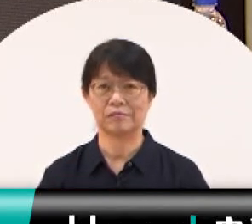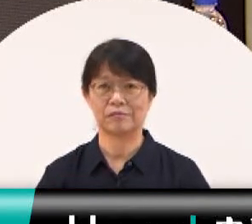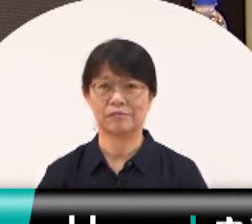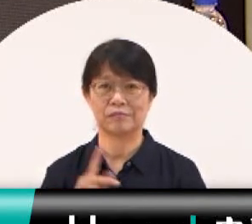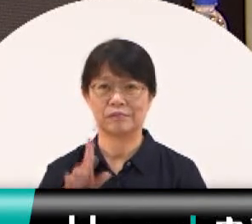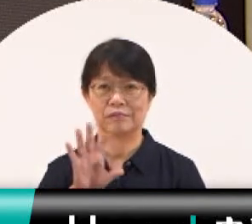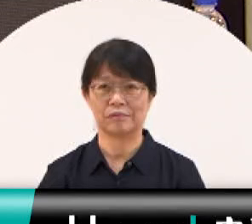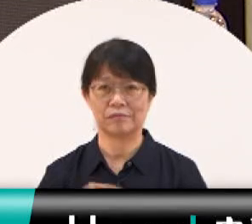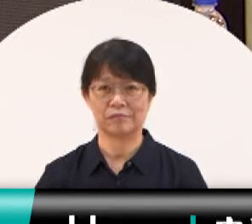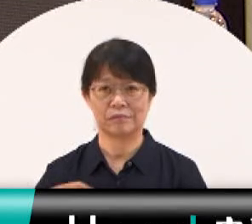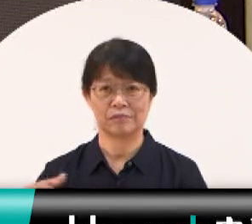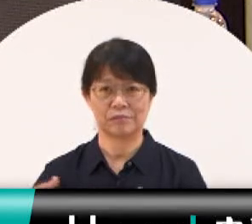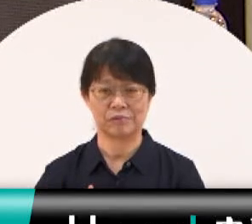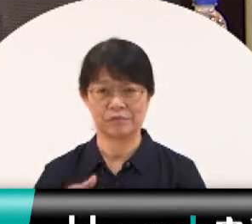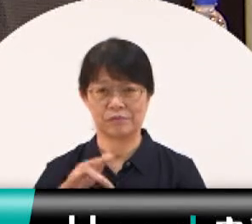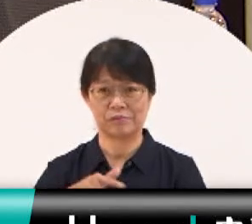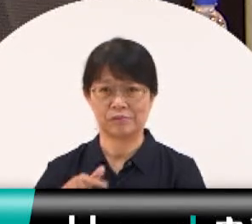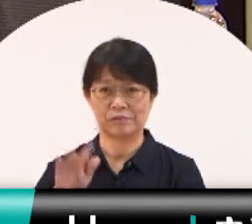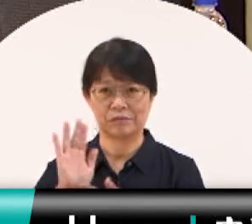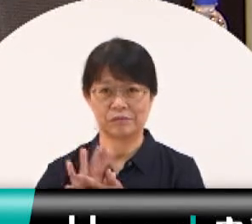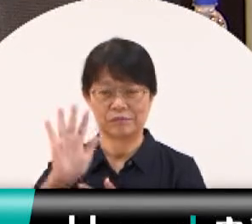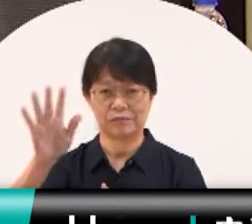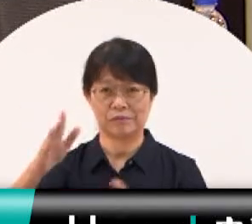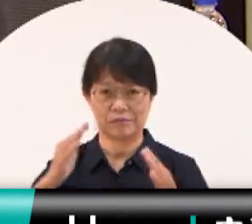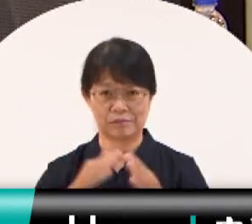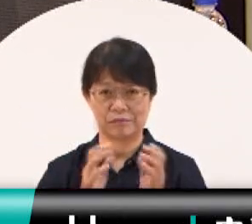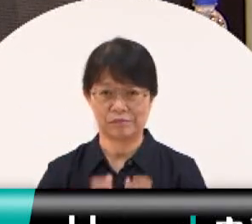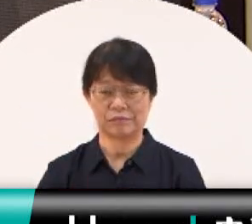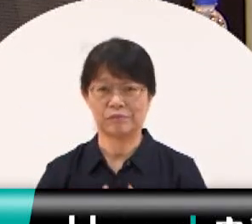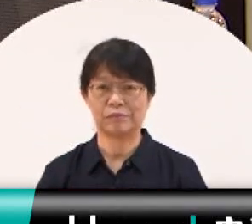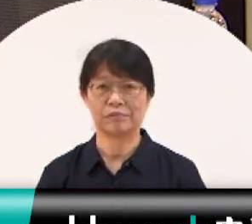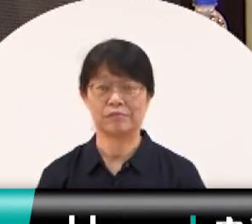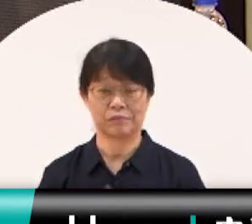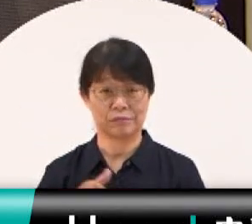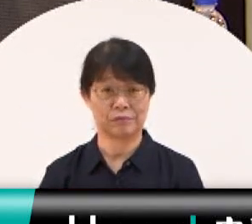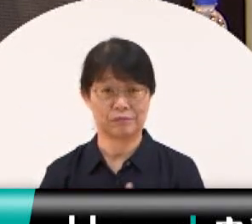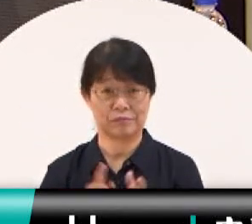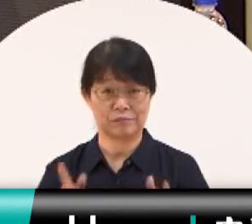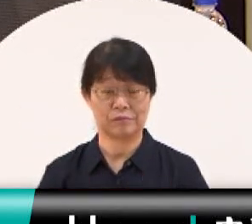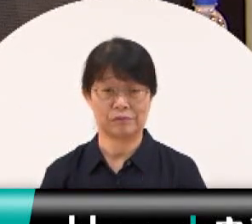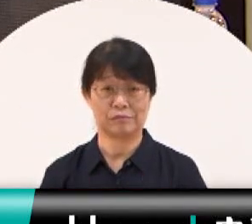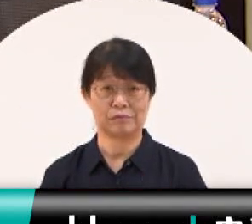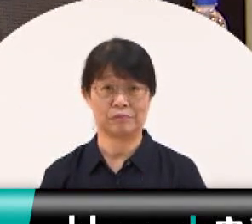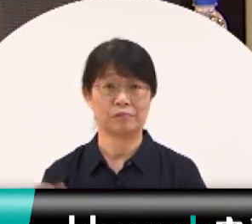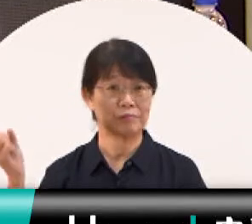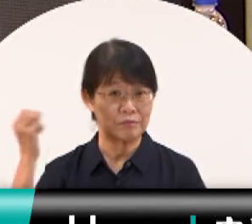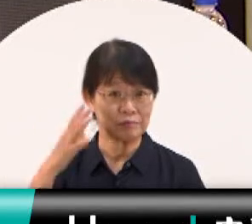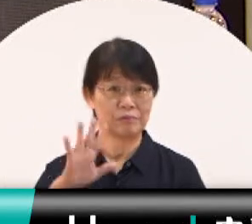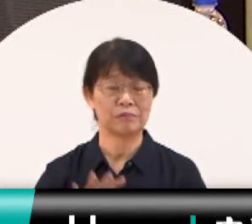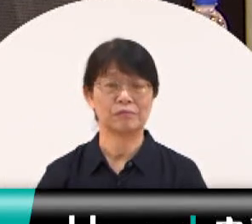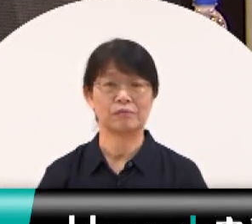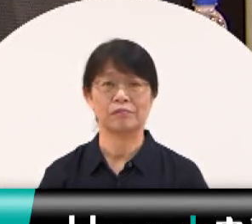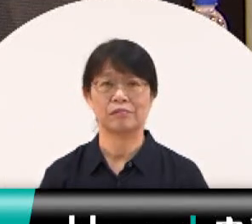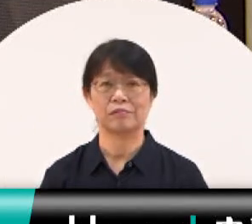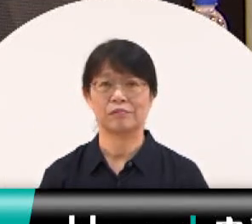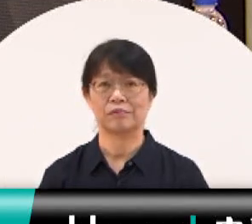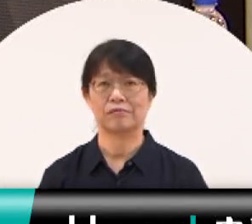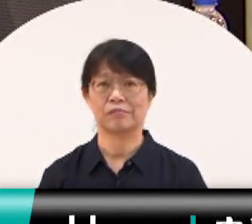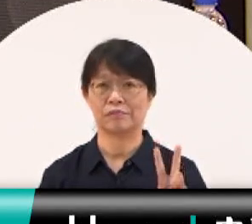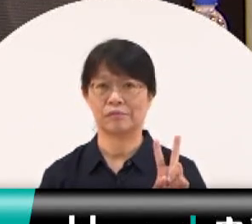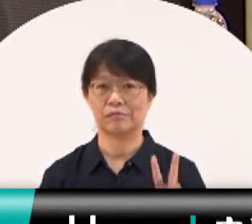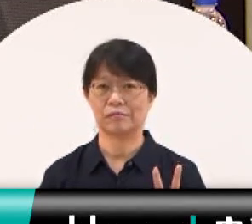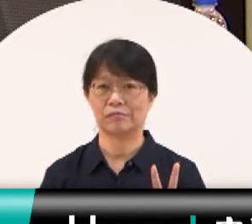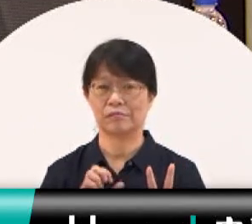学教育体验未来馆要在那边，那时候选举的时候也有提过这个传言呐，哈。那再来，现在我们